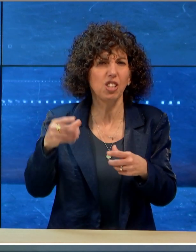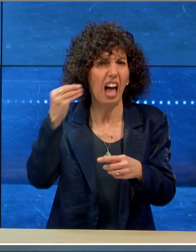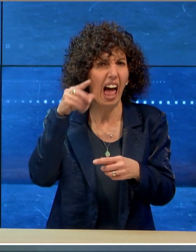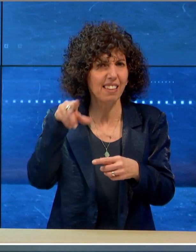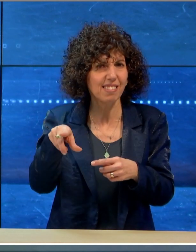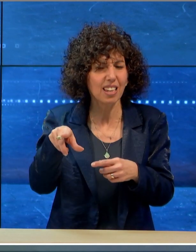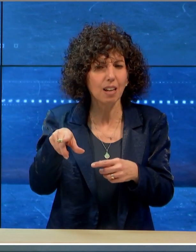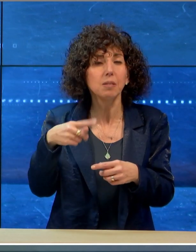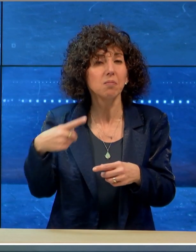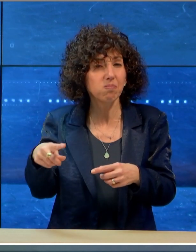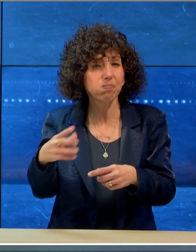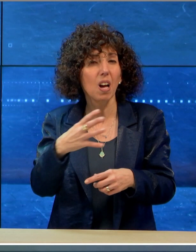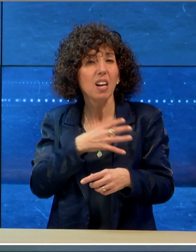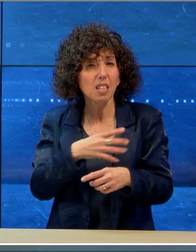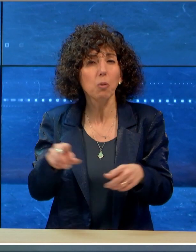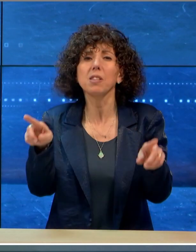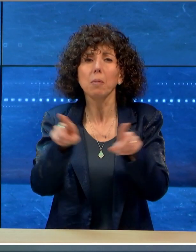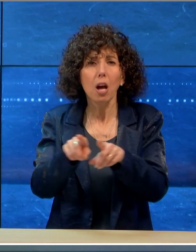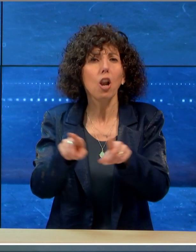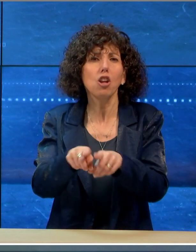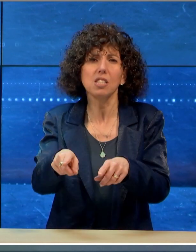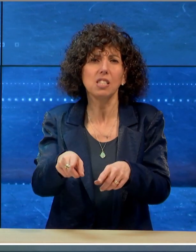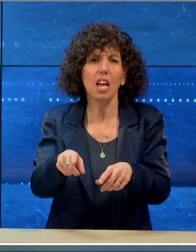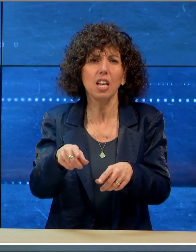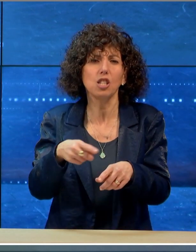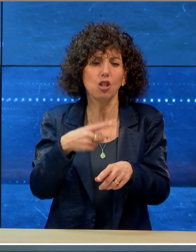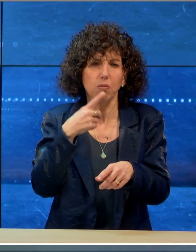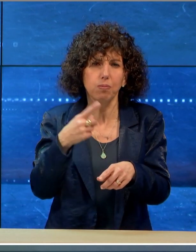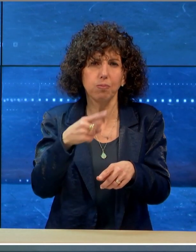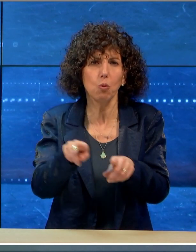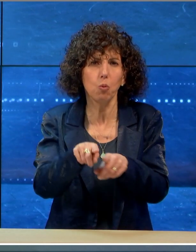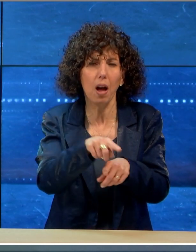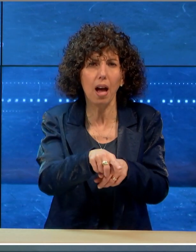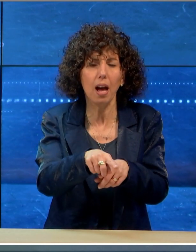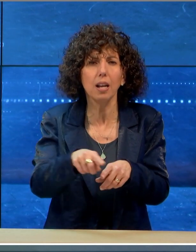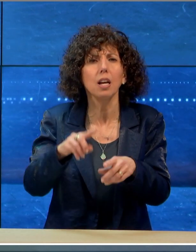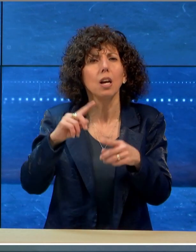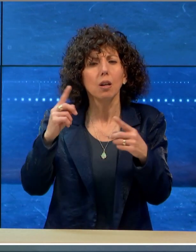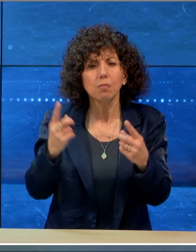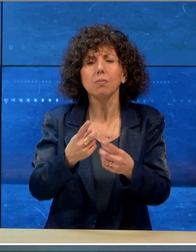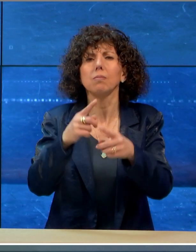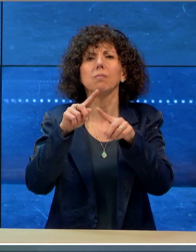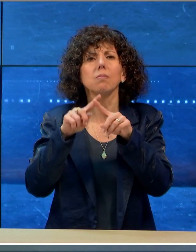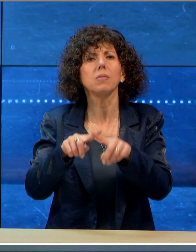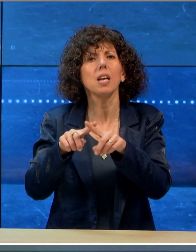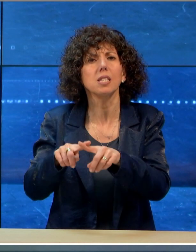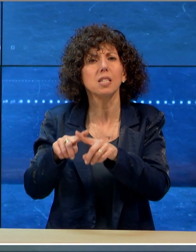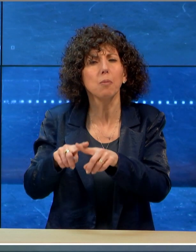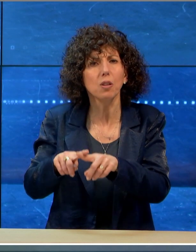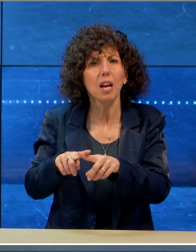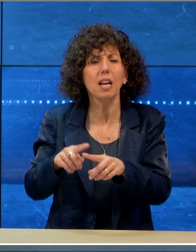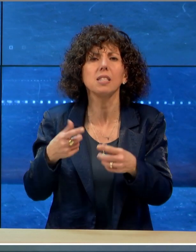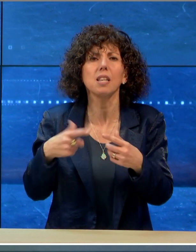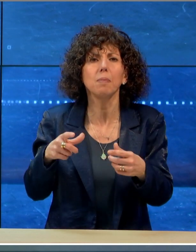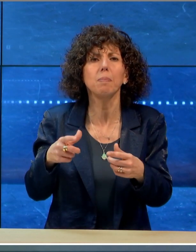responsabile della medesima fattispecie delittuosa il tutto a Testimonianza delle